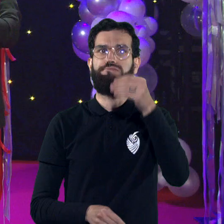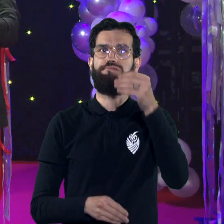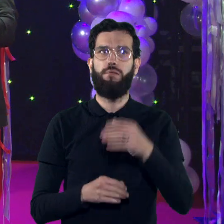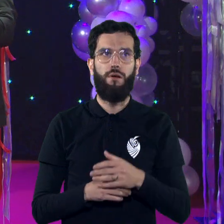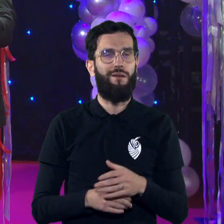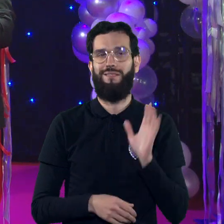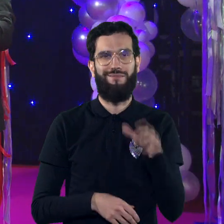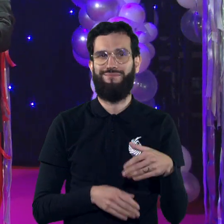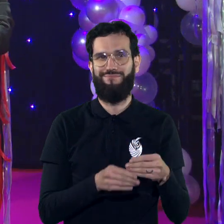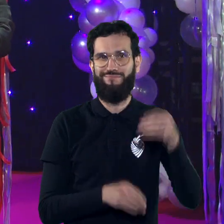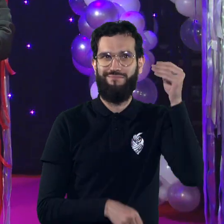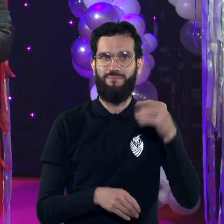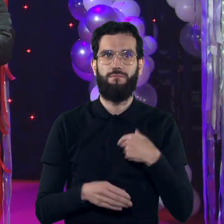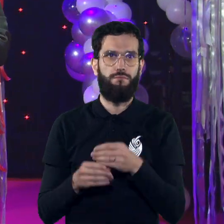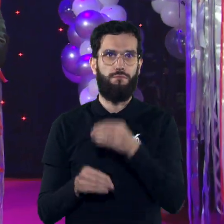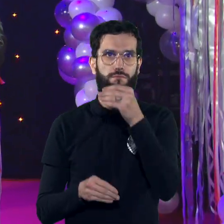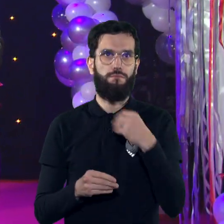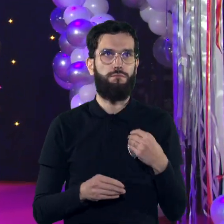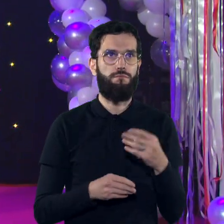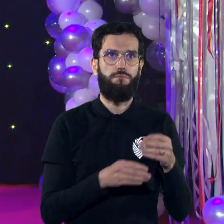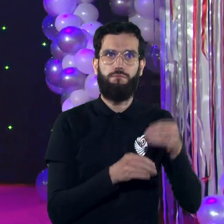viacej. Ha, to si myslíš.